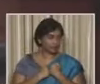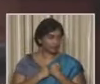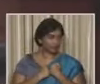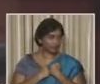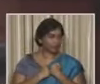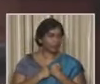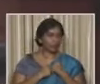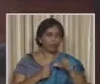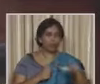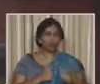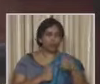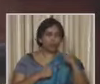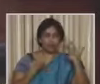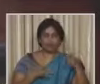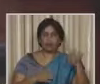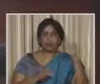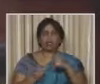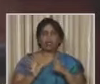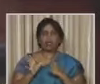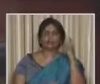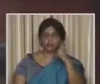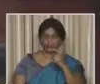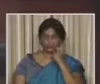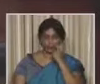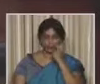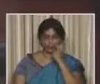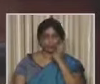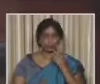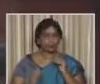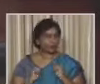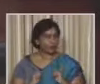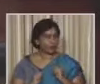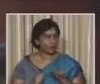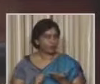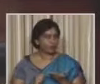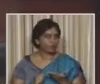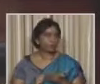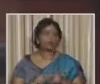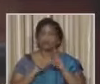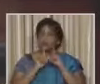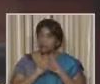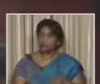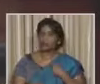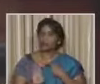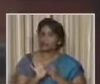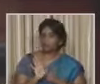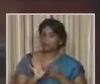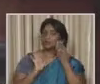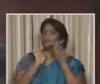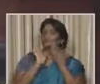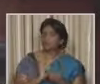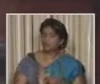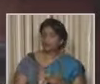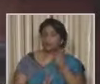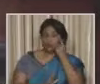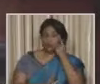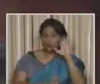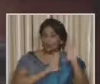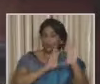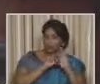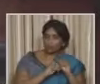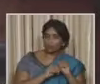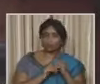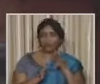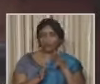அஜந்தன் என்பவருடைய வீட்டுக்குத்தான் செல்கிறது. எப்படி இதெல்லாம் நடக்கிறது? எனவே இவ்வளவு நாளும் நான் சுட்டிக்காட்டியது